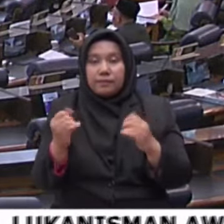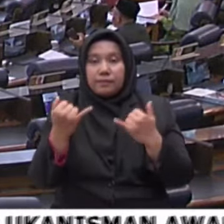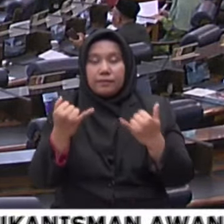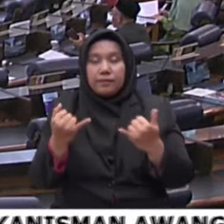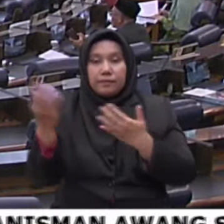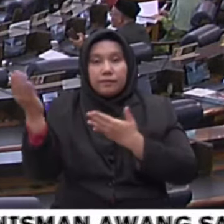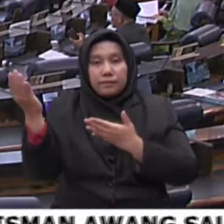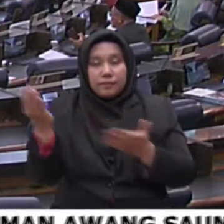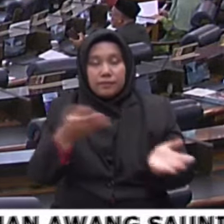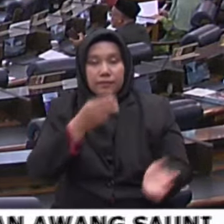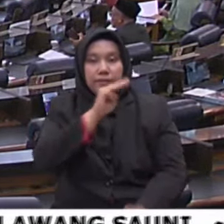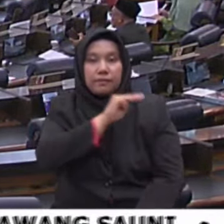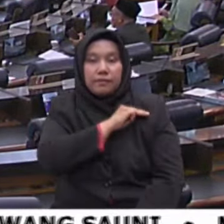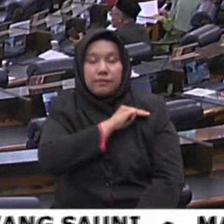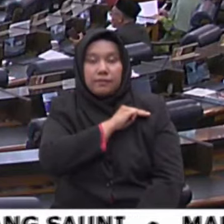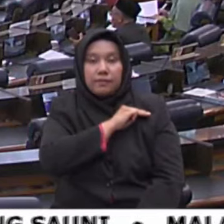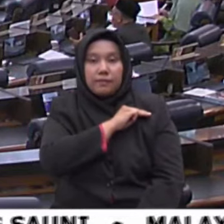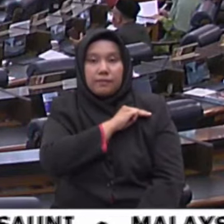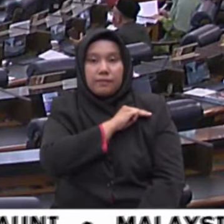menteri.